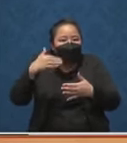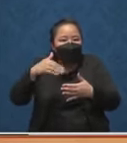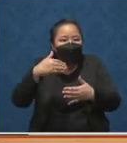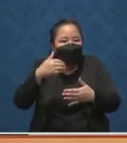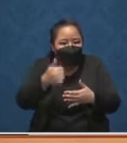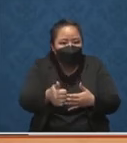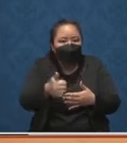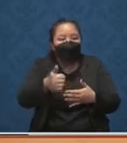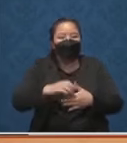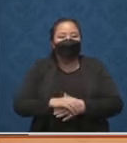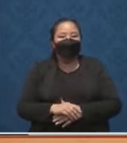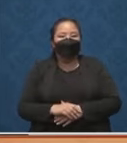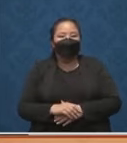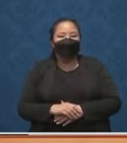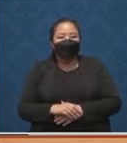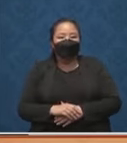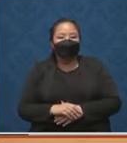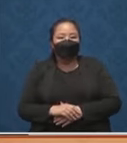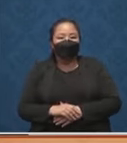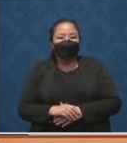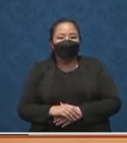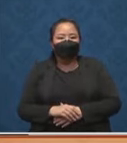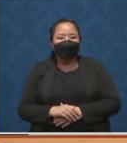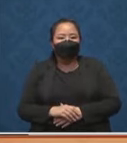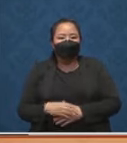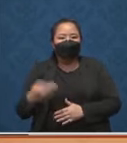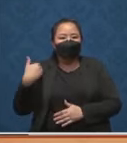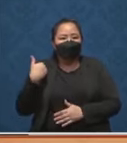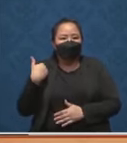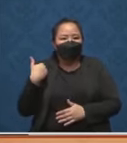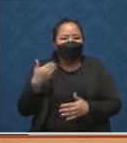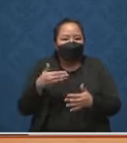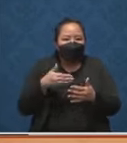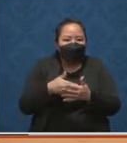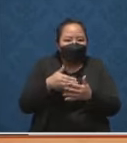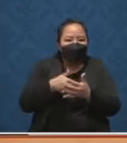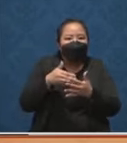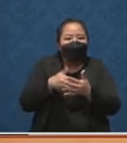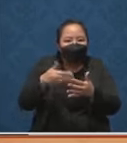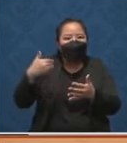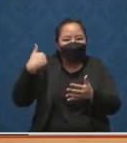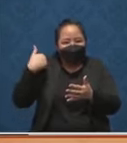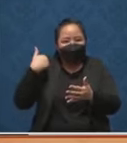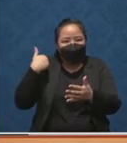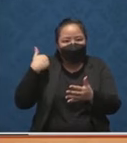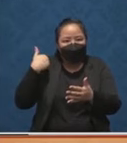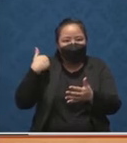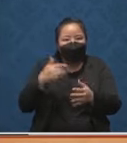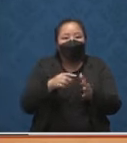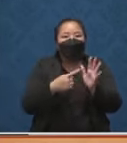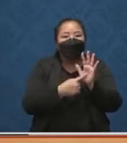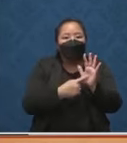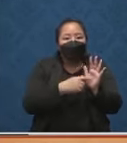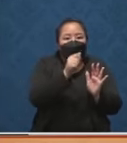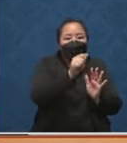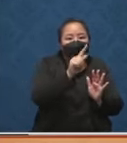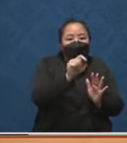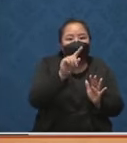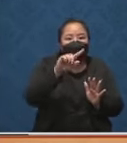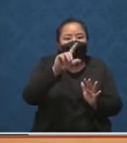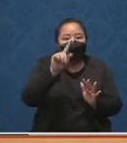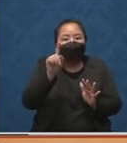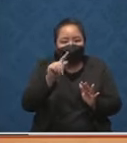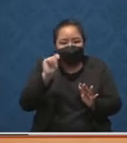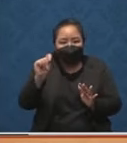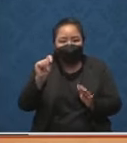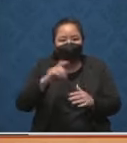ที่สุดมีอีกหลายกรณีที่ดีลก็ไม่ผ่านเลยนะคะอย่างเช่นในกรณีของ AT&T แล้วก็ T-Mobile ที่จะควบรวมกันตั้